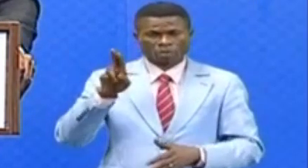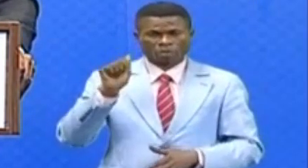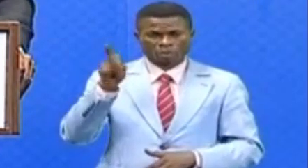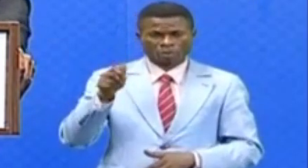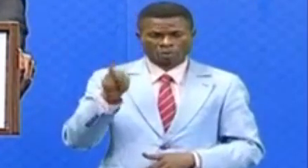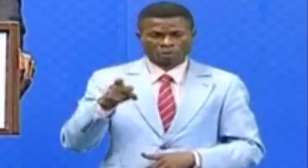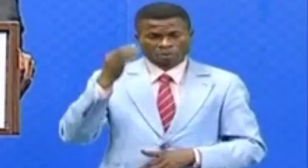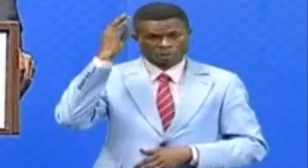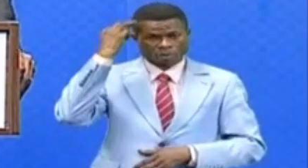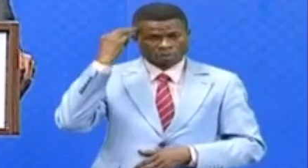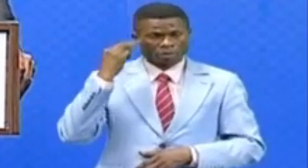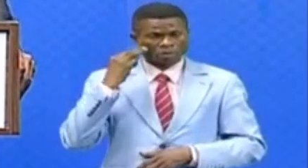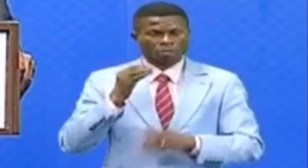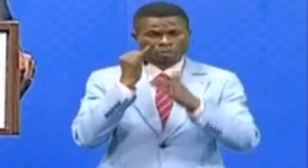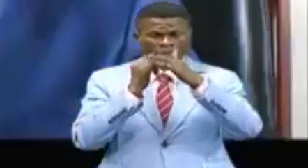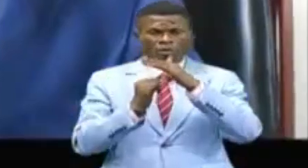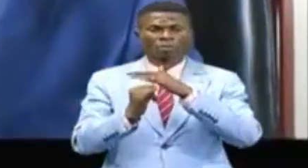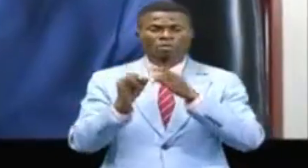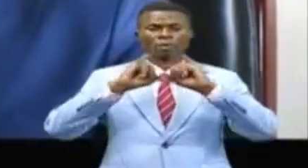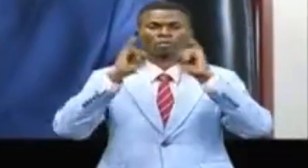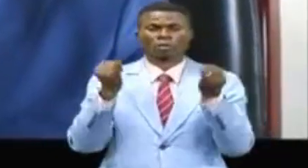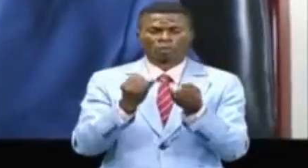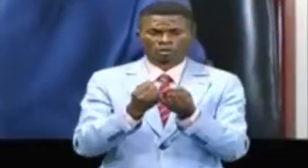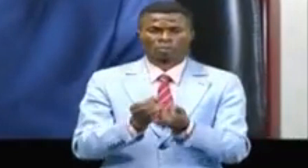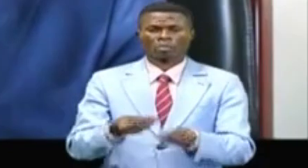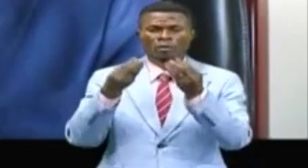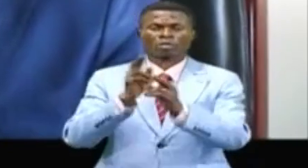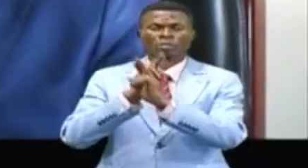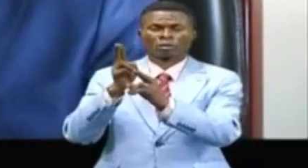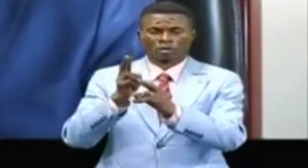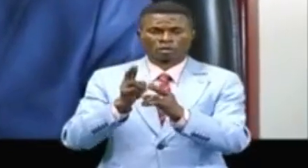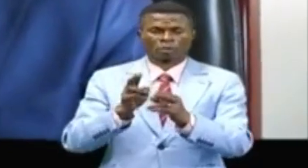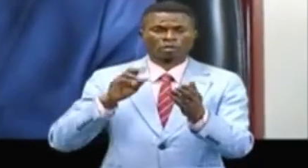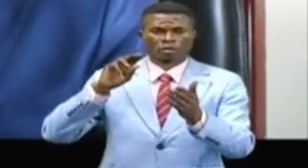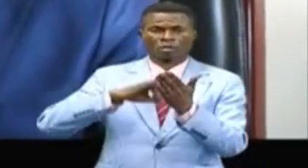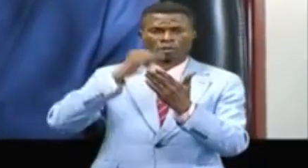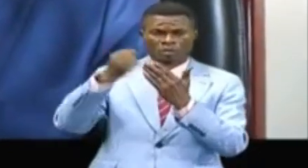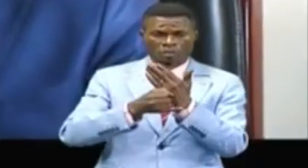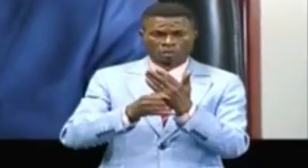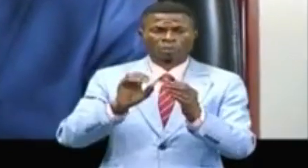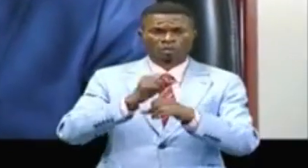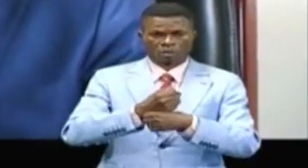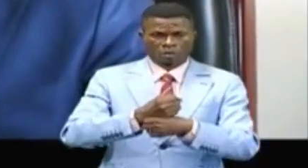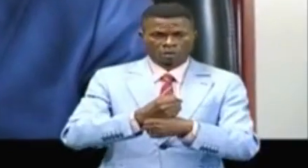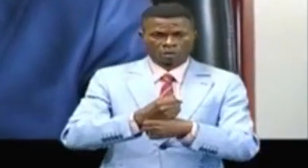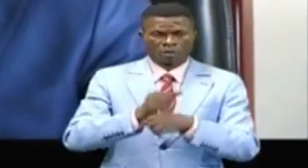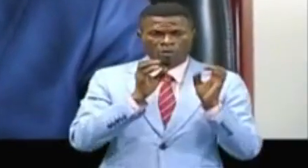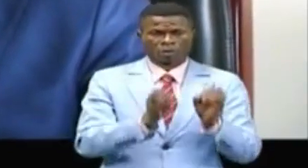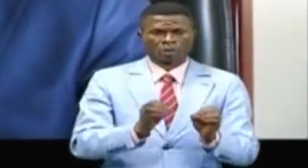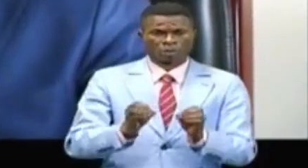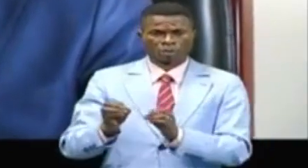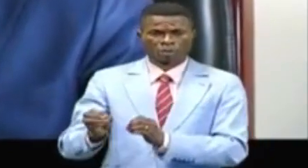de l'Industrie a présenté au Conseil le projet de décret portant création,